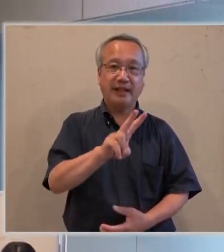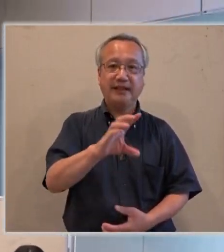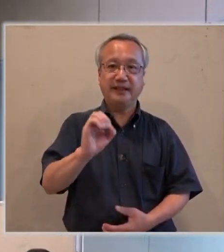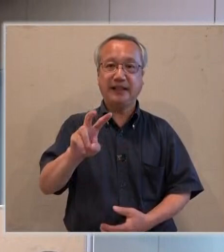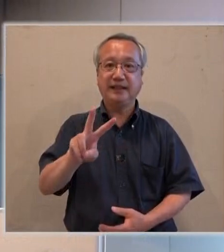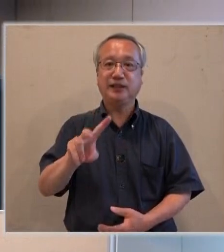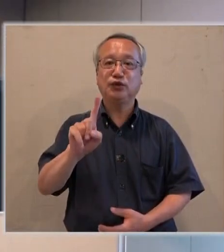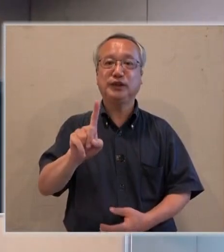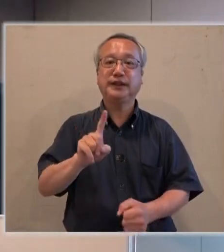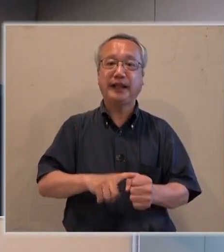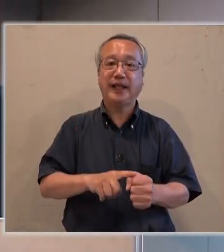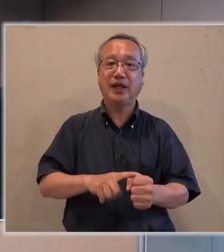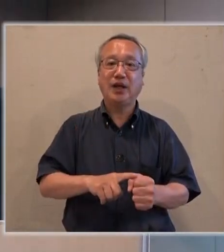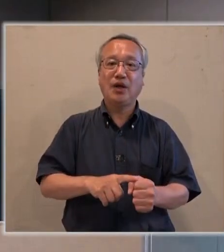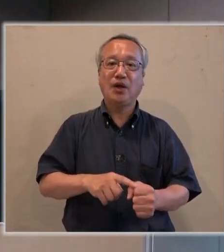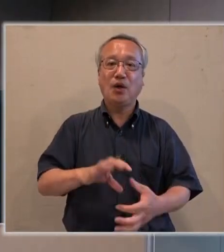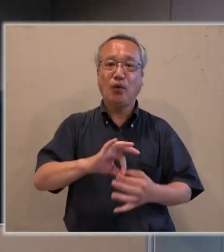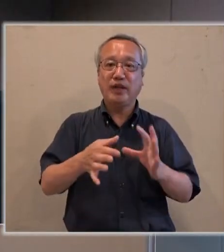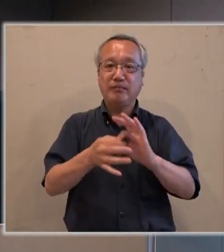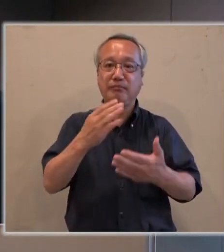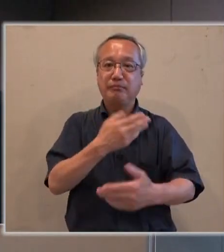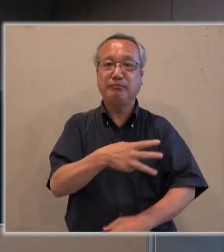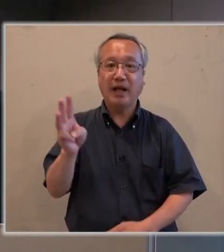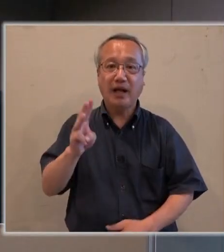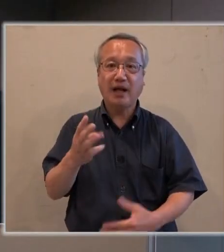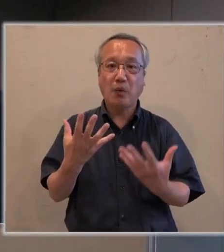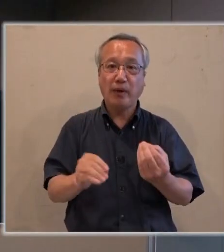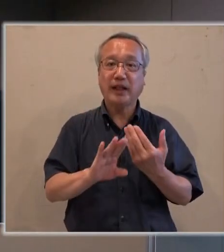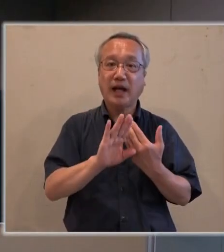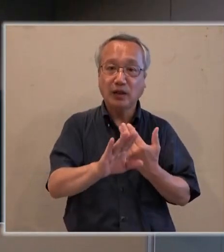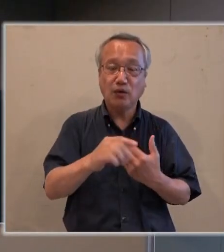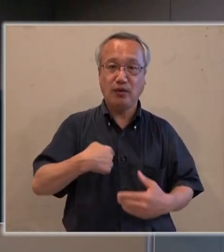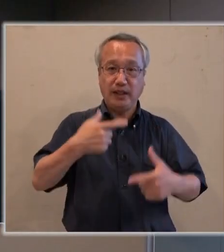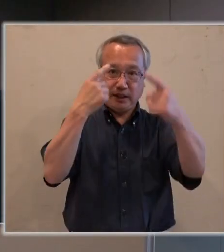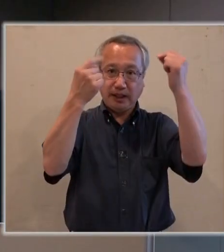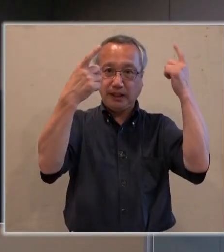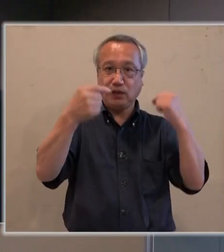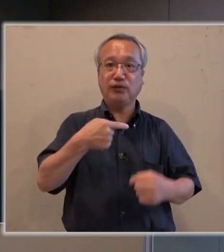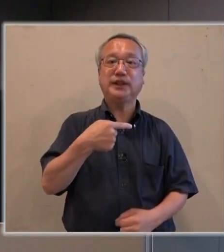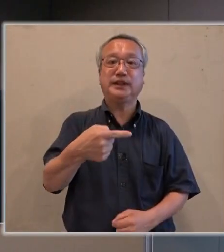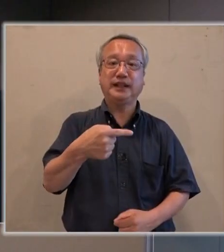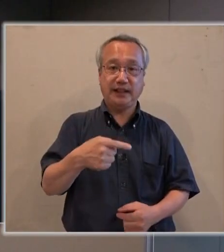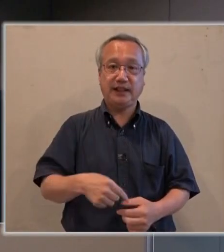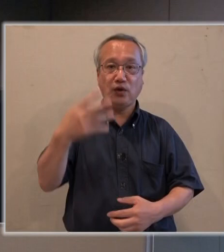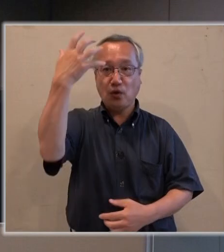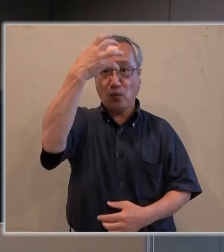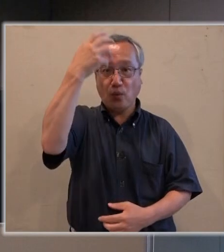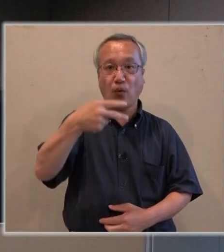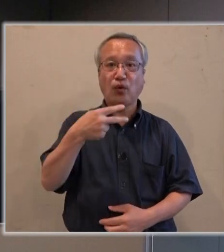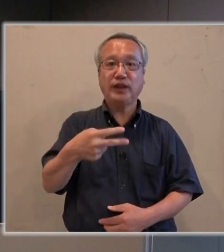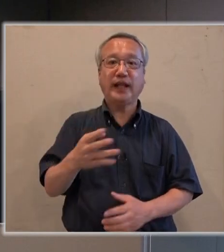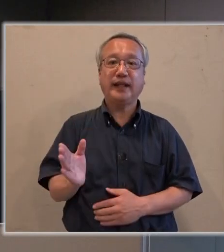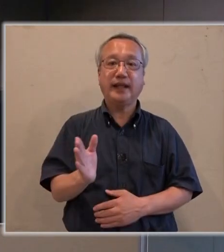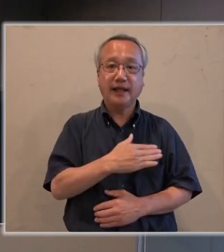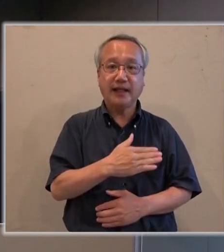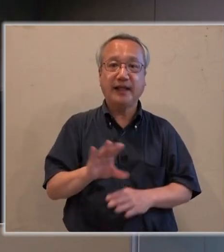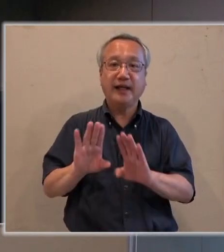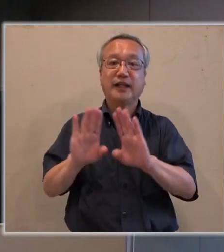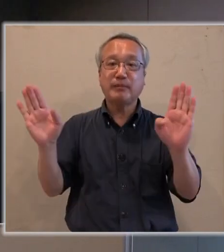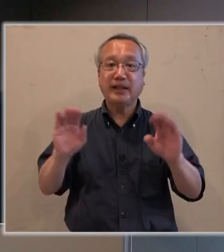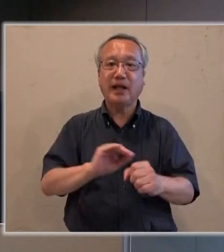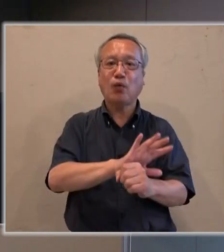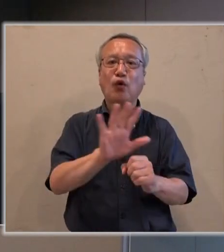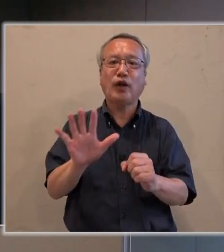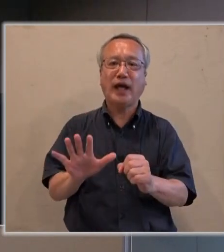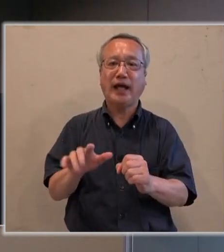2021年、オリパラが延期された1年後、私は大学1年生でした。高校2年生から始まったコロナ